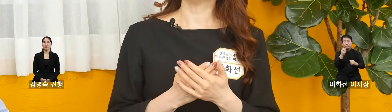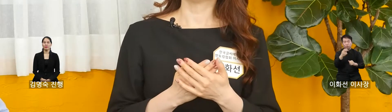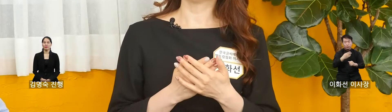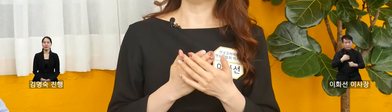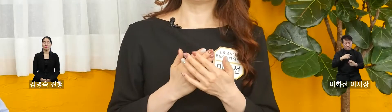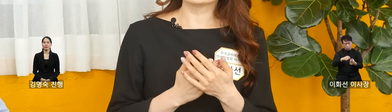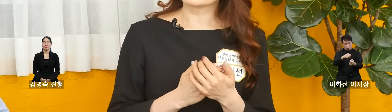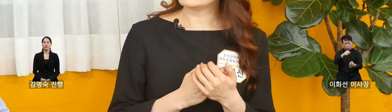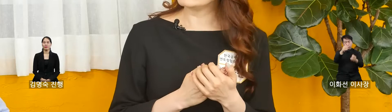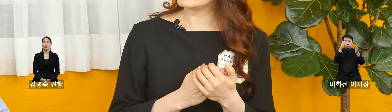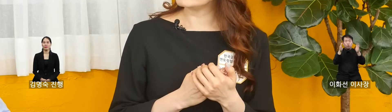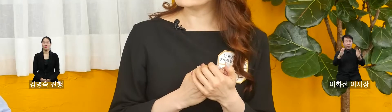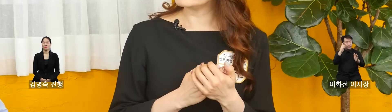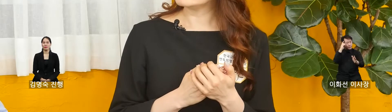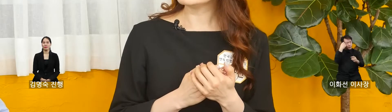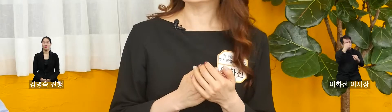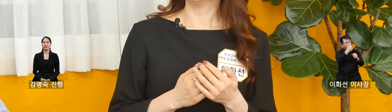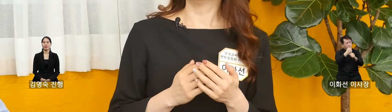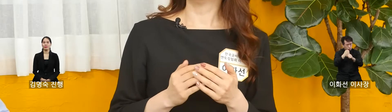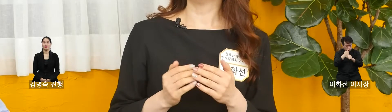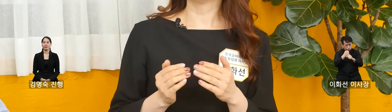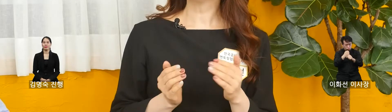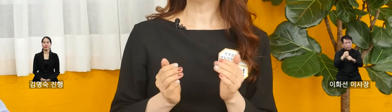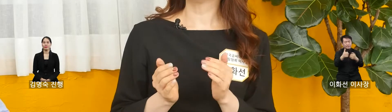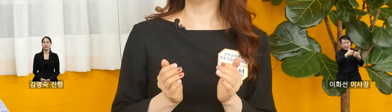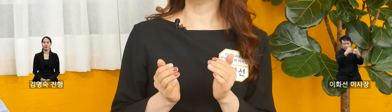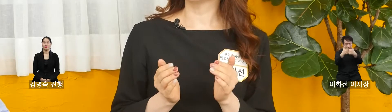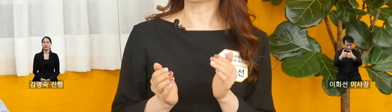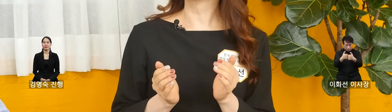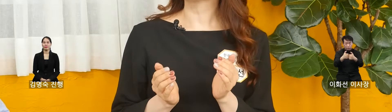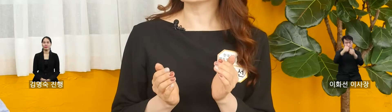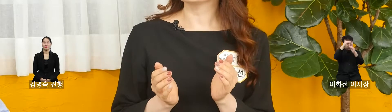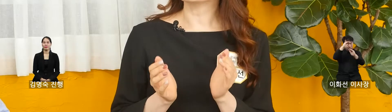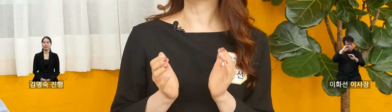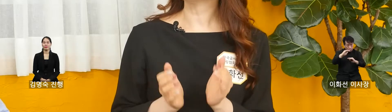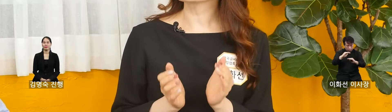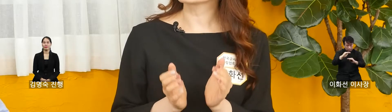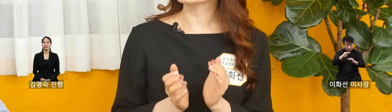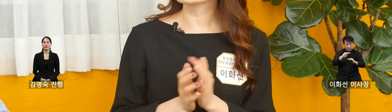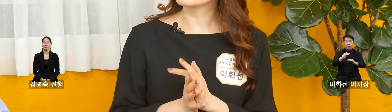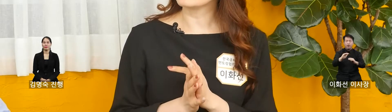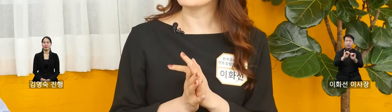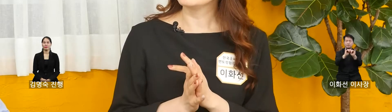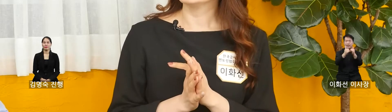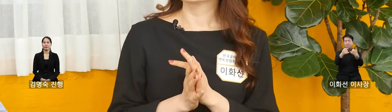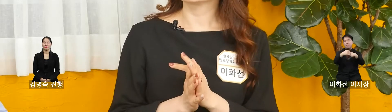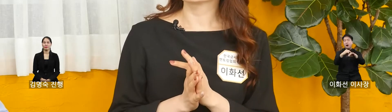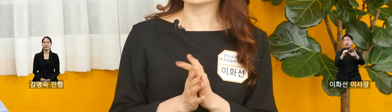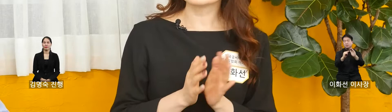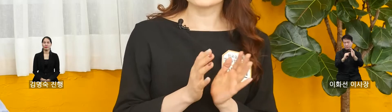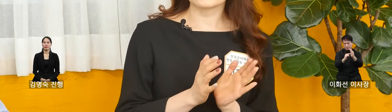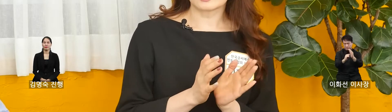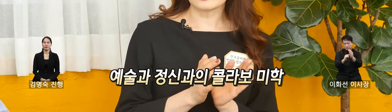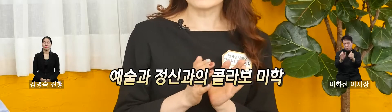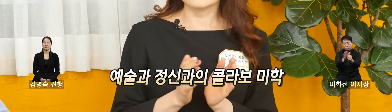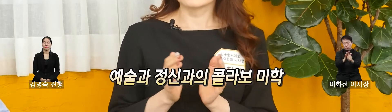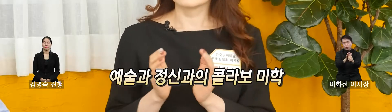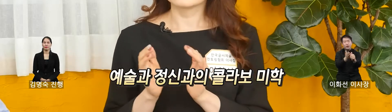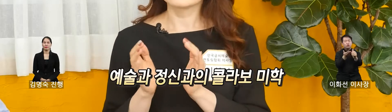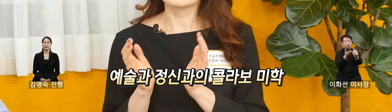부분들, 이미지에 관련된 부분들, 이런 모든 부분들이 정서에 영향을 줬다는 거. 그래서